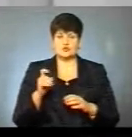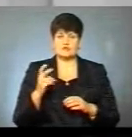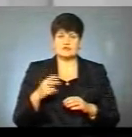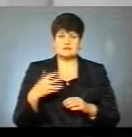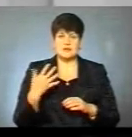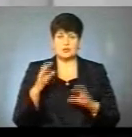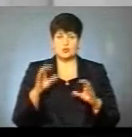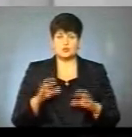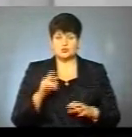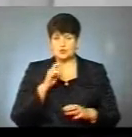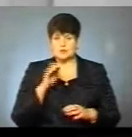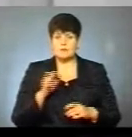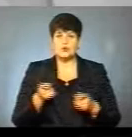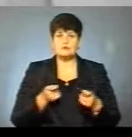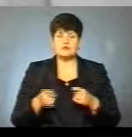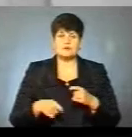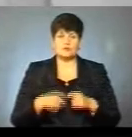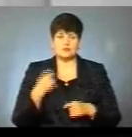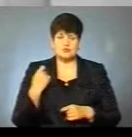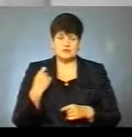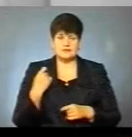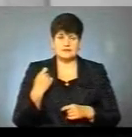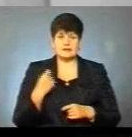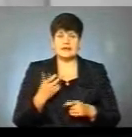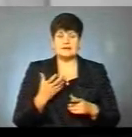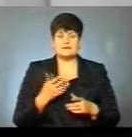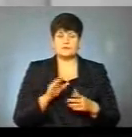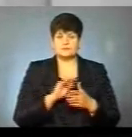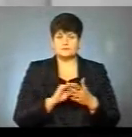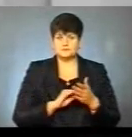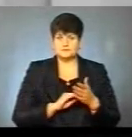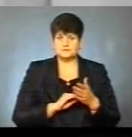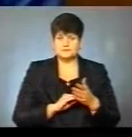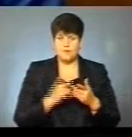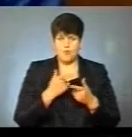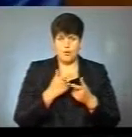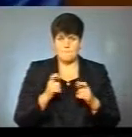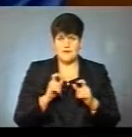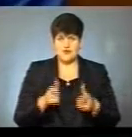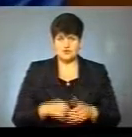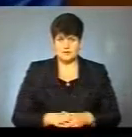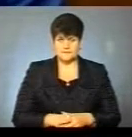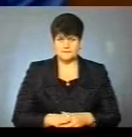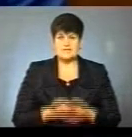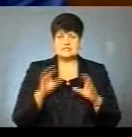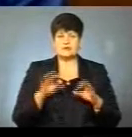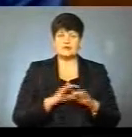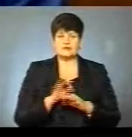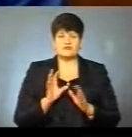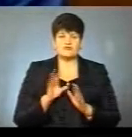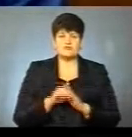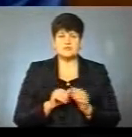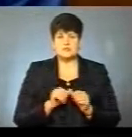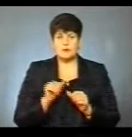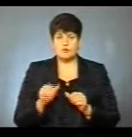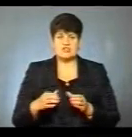125 Кодексу України про адміністративні правопорушення, де санкція статті була попередження. Законопроєкт вніс позафракційний